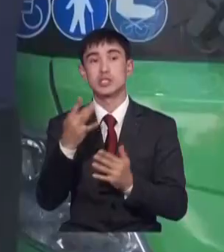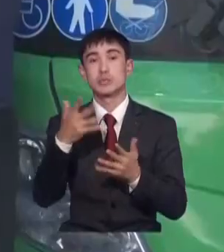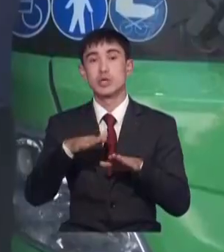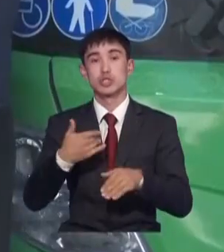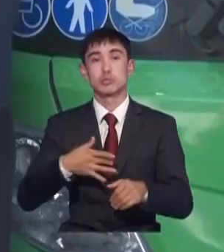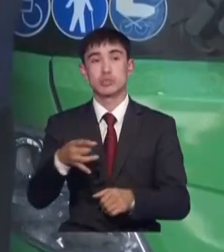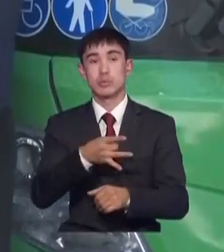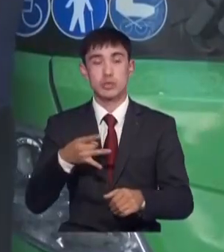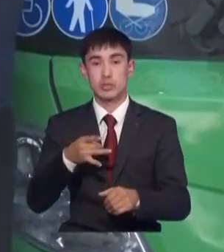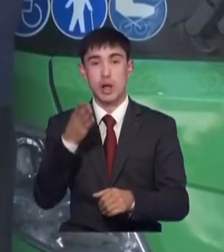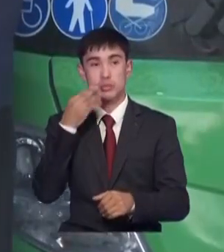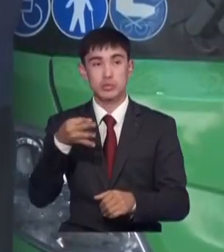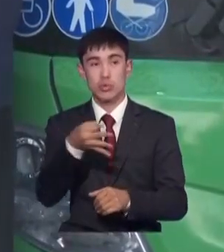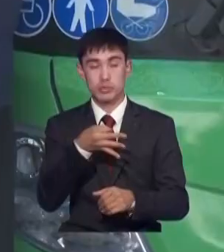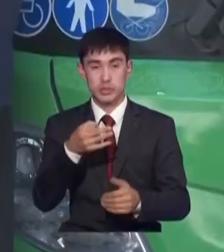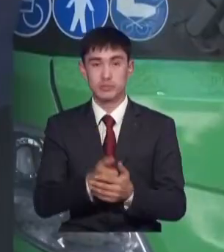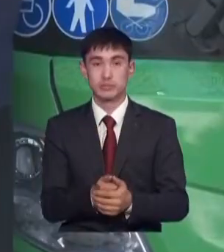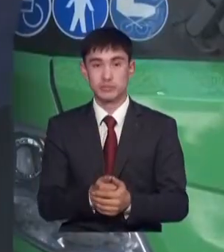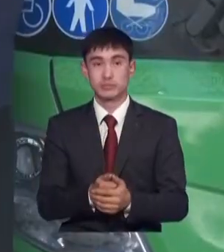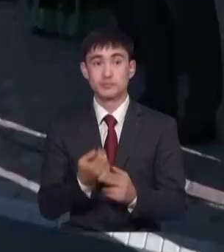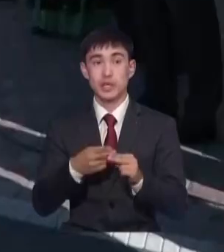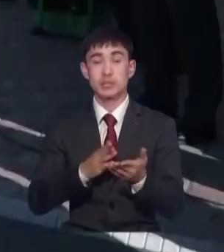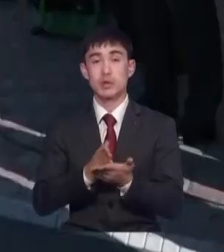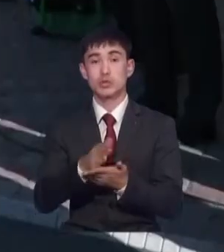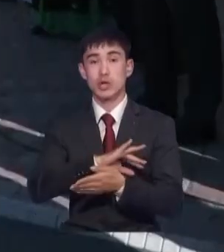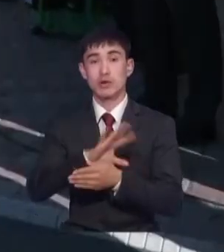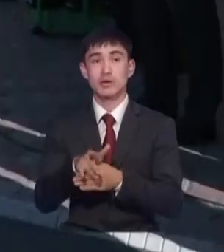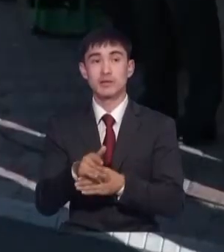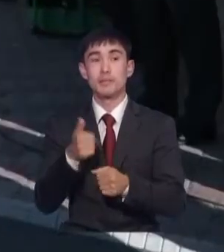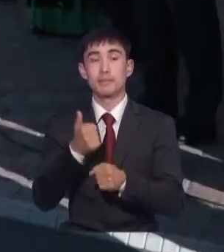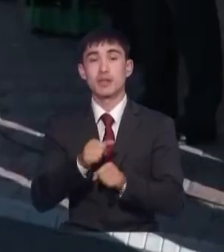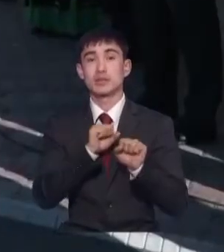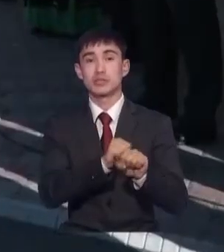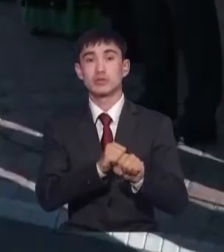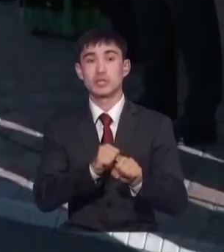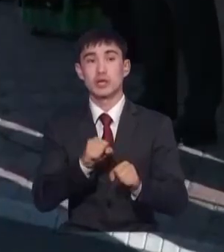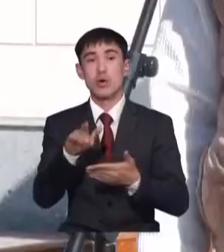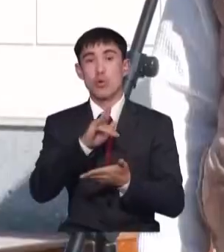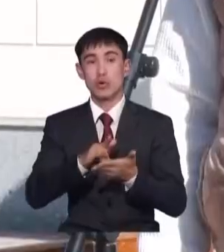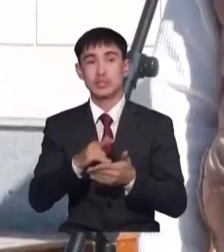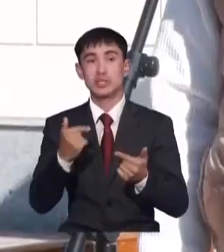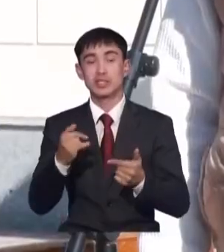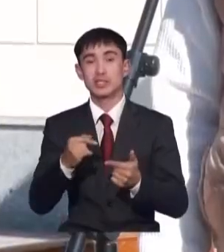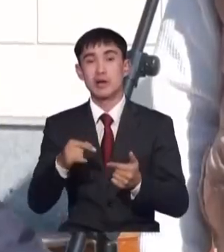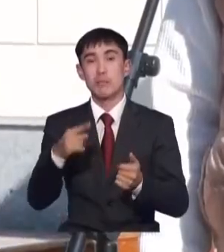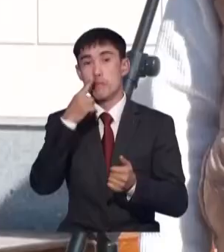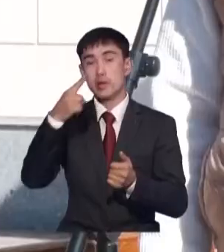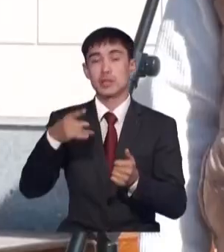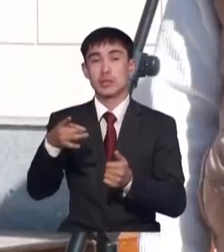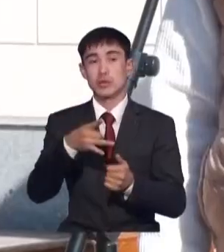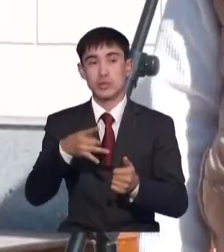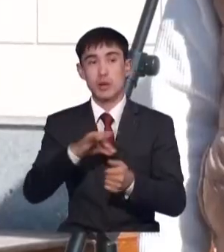расположенным в Жамбылском районе Алматинской области. Данный маршрут охватит основные остановки как в черте города, так и в пригородных